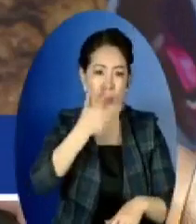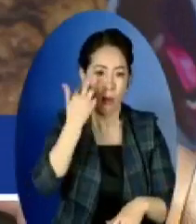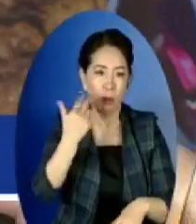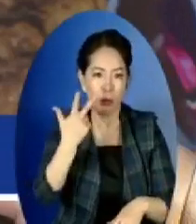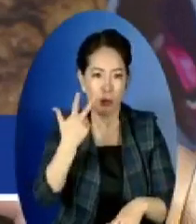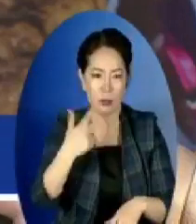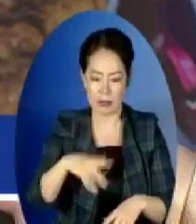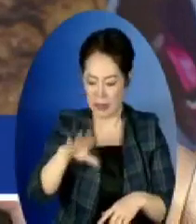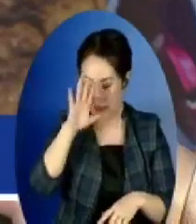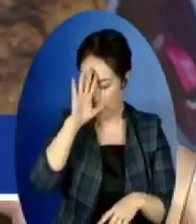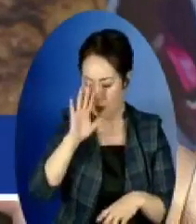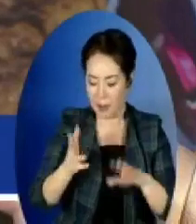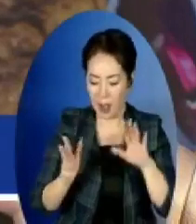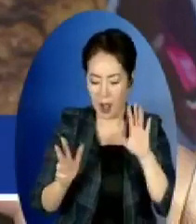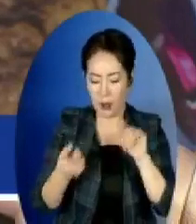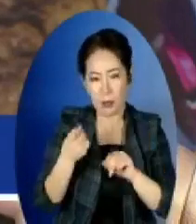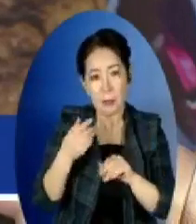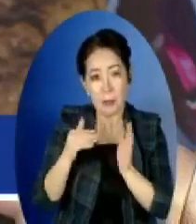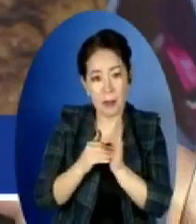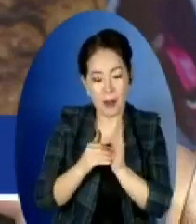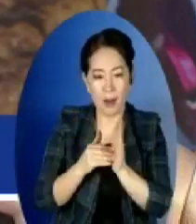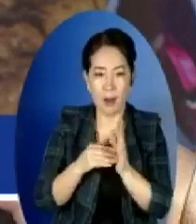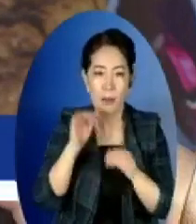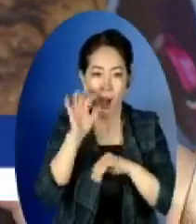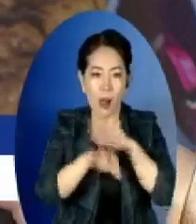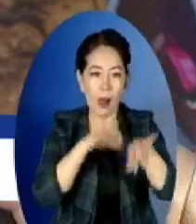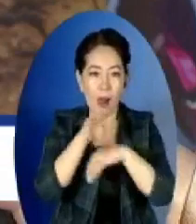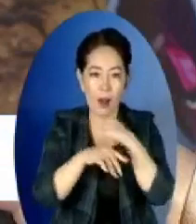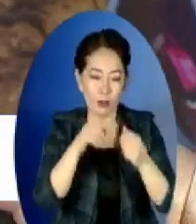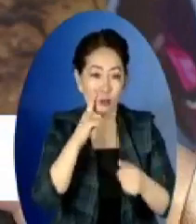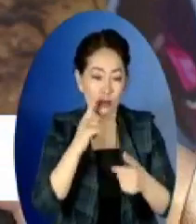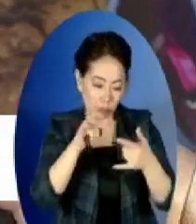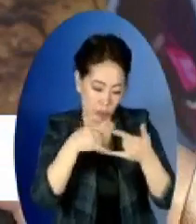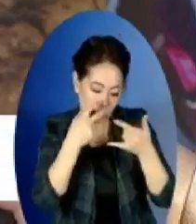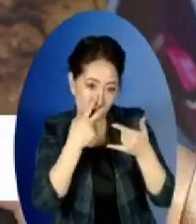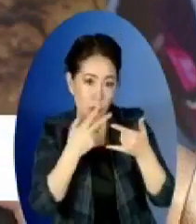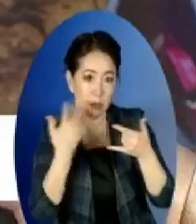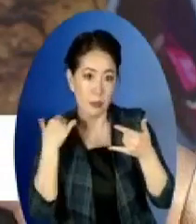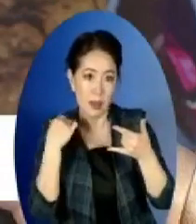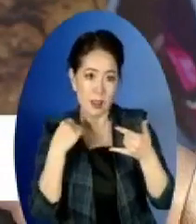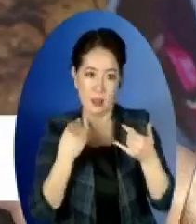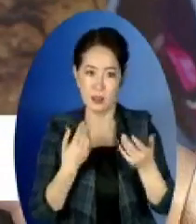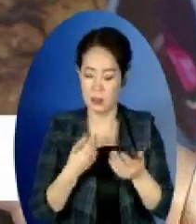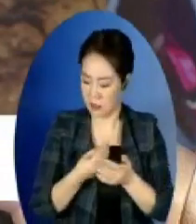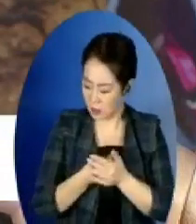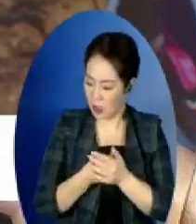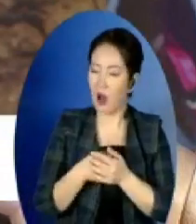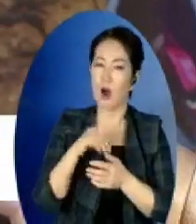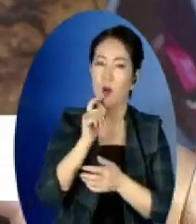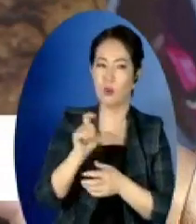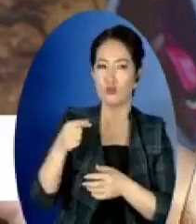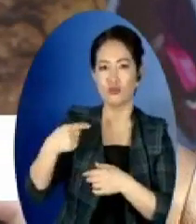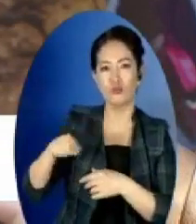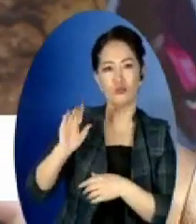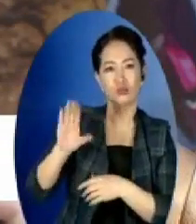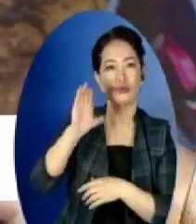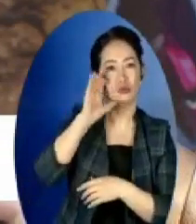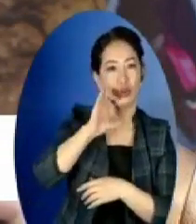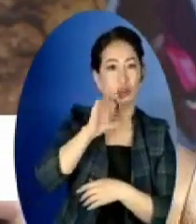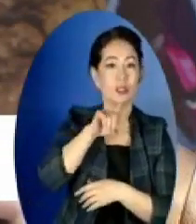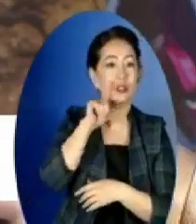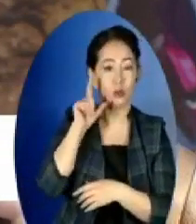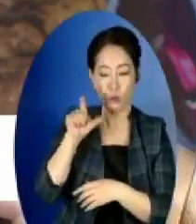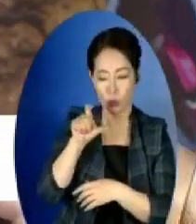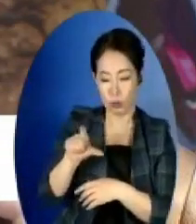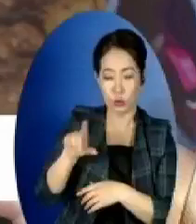мянган хандлт авчихсан. Тэгэхээр энэ бол сонирхол юуны одоо хүмүүсийн сонирхол ялангуяа залуучуудын сонирхол бол